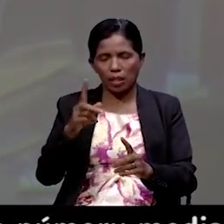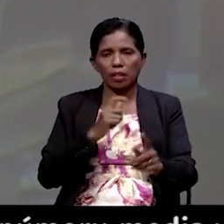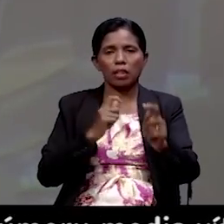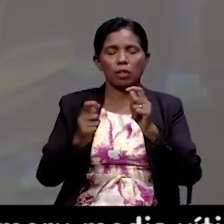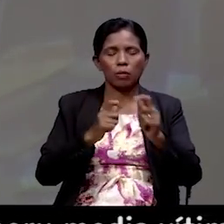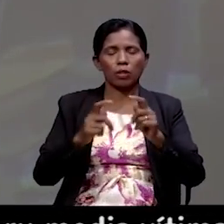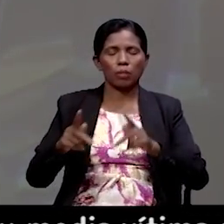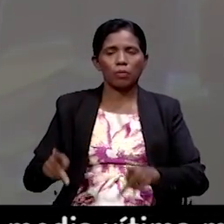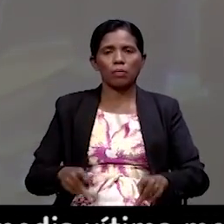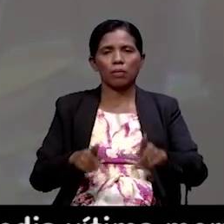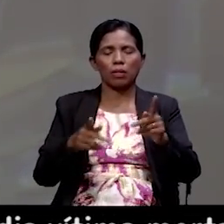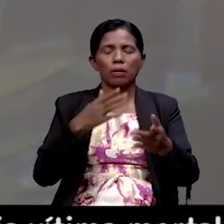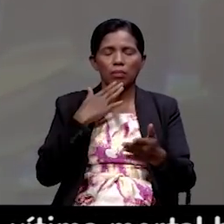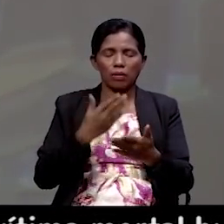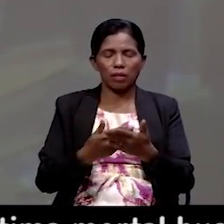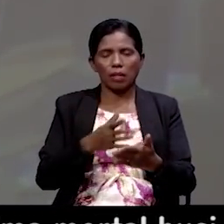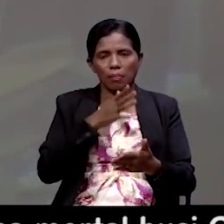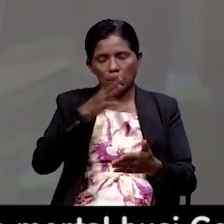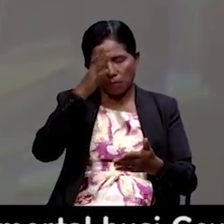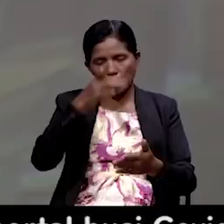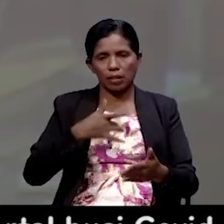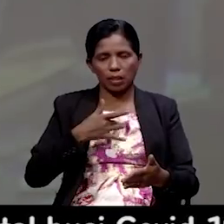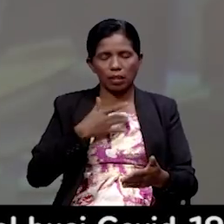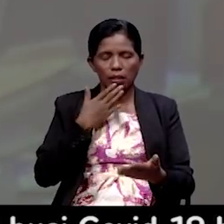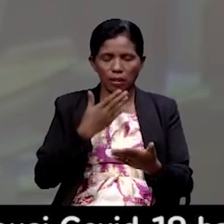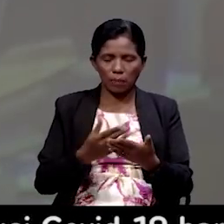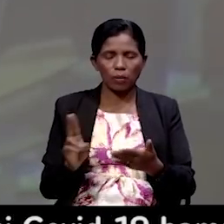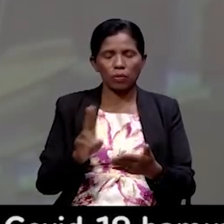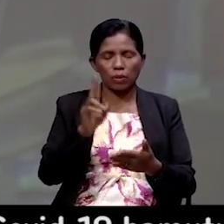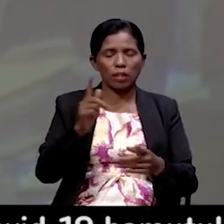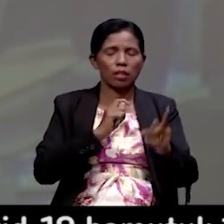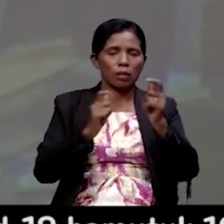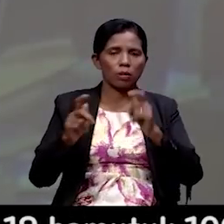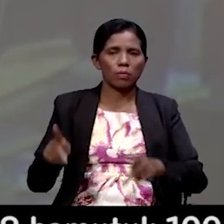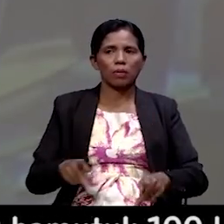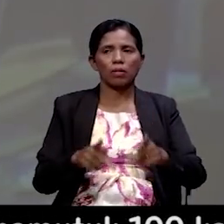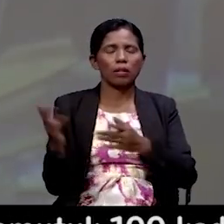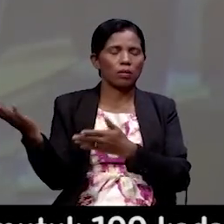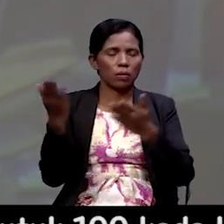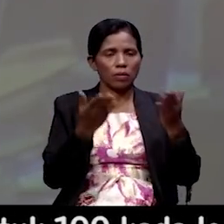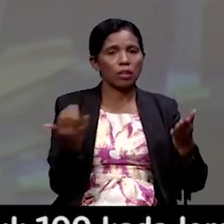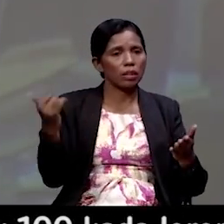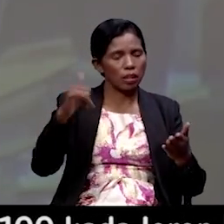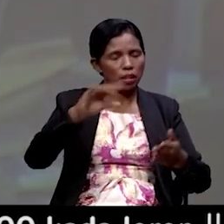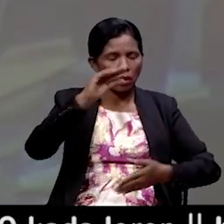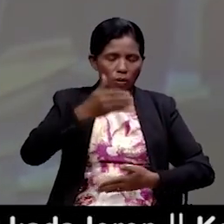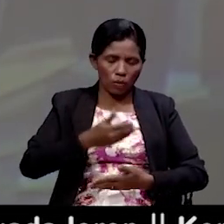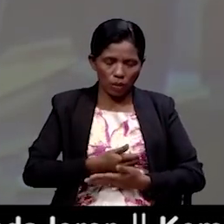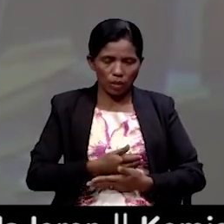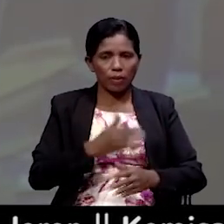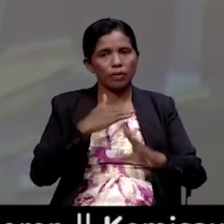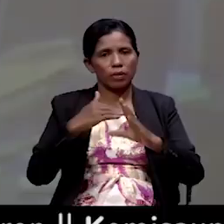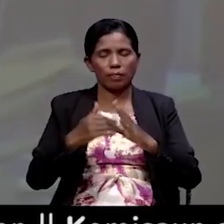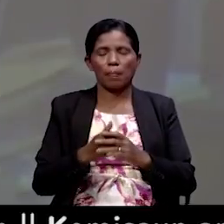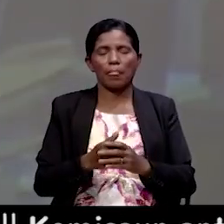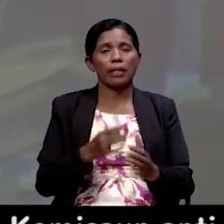diak, para ina ama senti seguro sira bele usa transporte publik para hodi bele transporta ser nem uang no movimenta ba mai. Enquanto ita sira